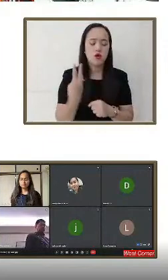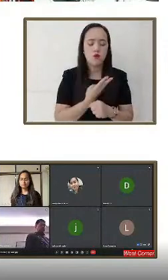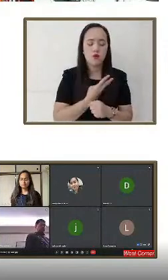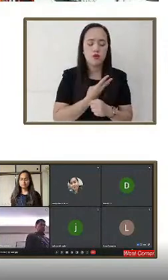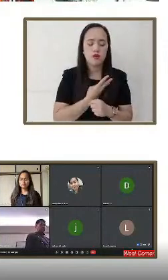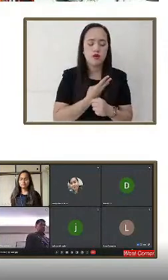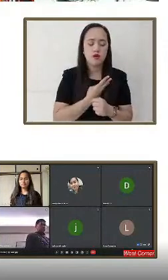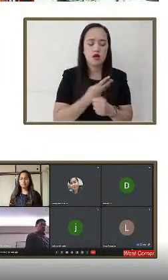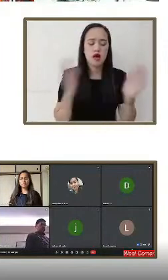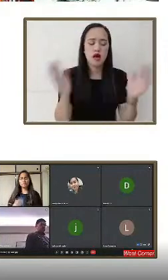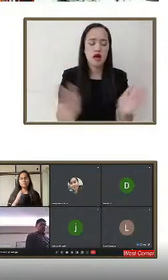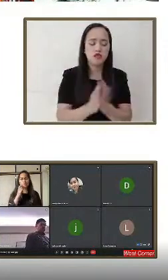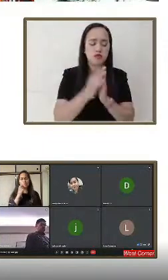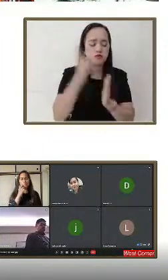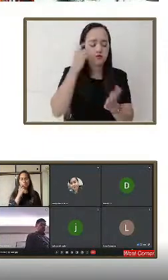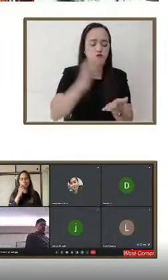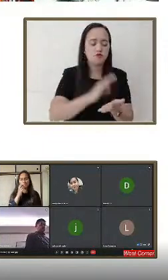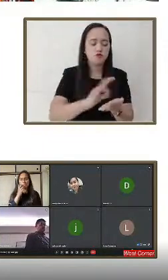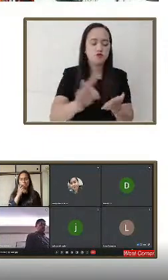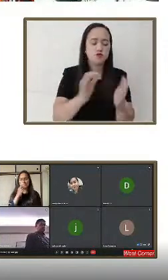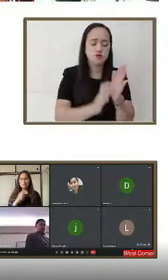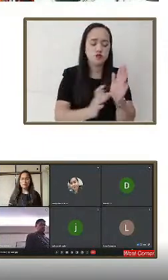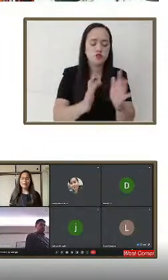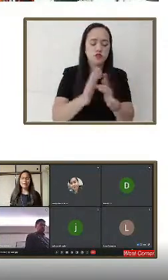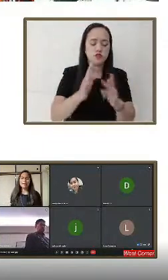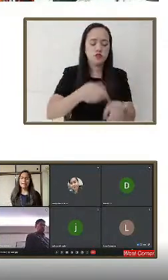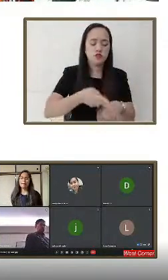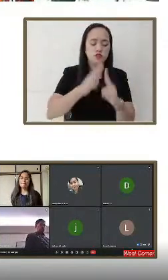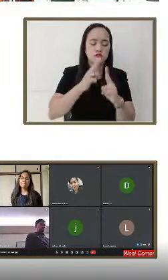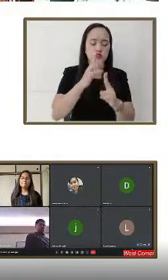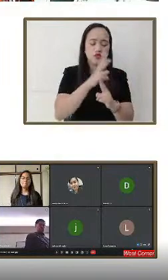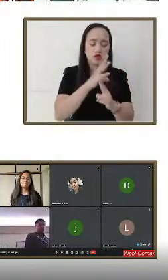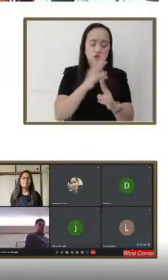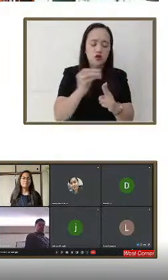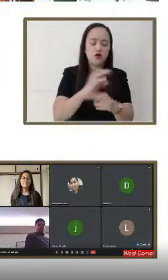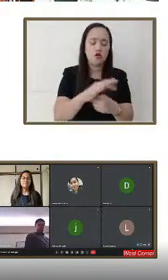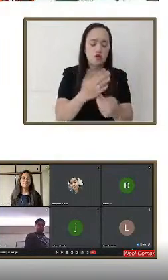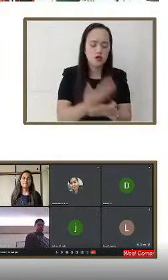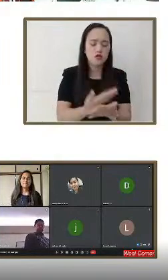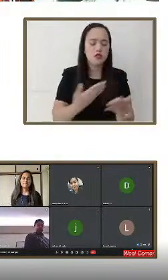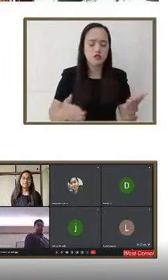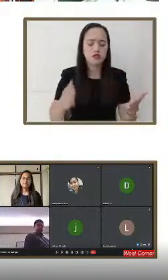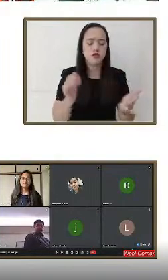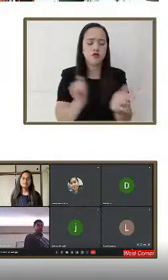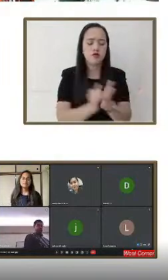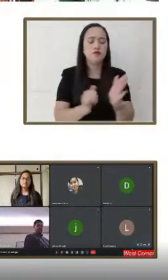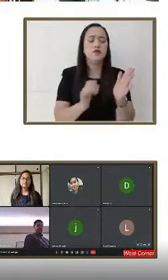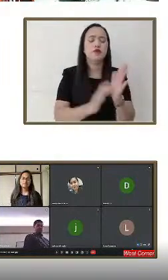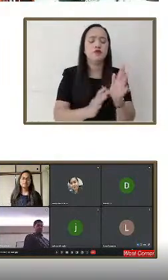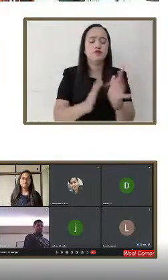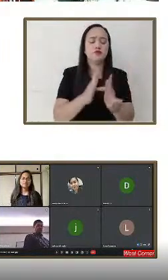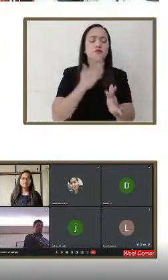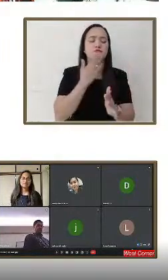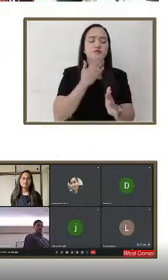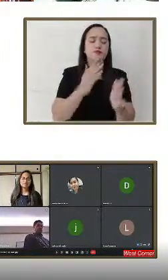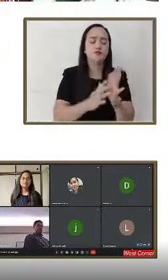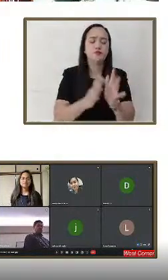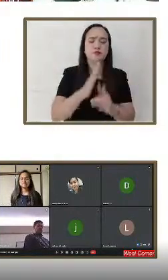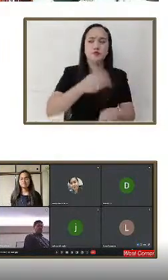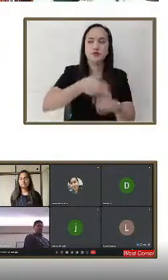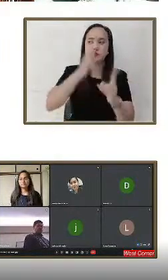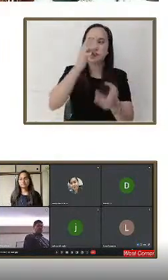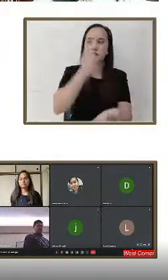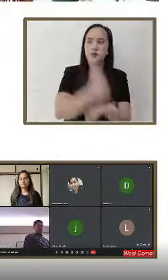sa anumang pong pagkukulang pagkakasala na aming pong nagawa ng sabit nisip. Ito nga po lahat ang aming pong samot na langin sa matamis na pangalan ni Jesus.